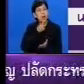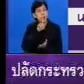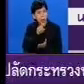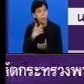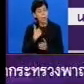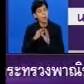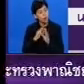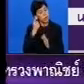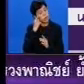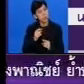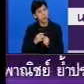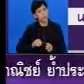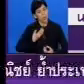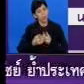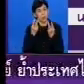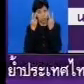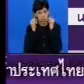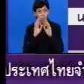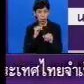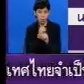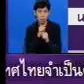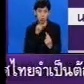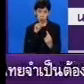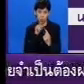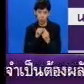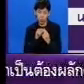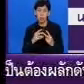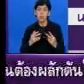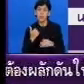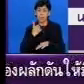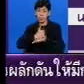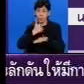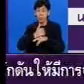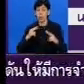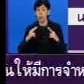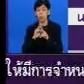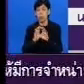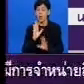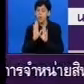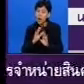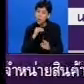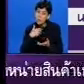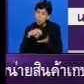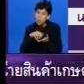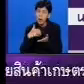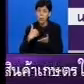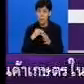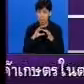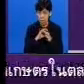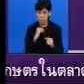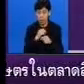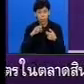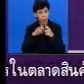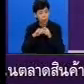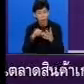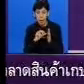ามพร้อมฝากความเห็นไปยังนายกรัฐมนตรีผ่านนายชวรัตน์ ชาญวีรกูลรัฐมนตรีว่าการกระทรวงมหาดไทยเกี่ยวกับการแ